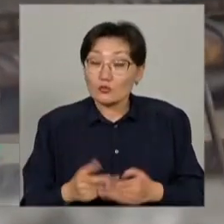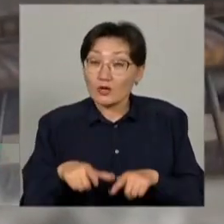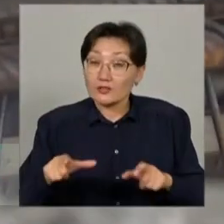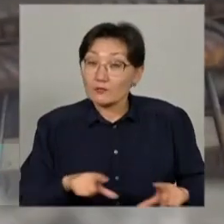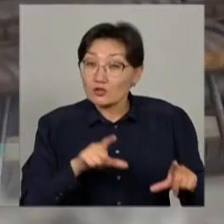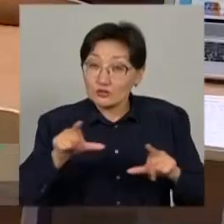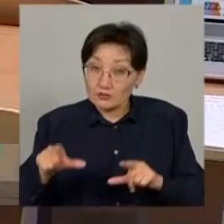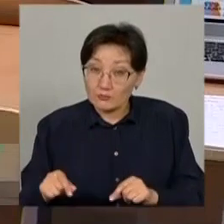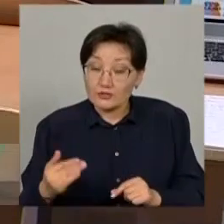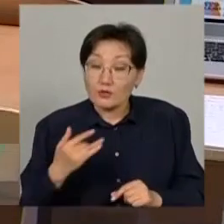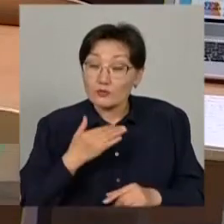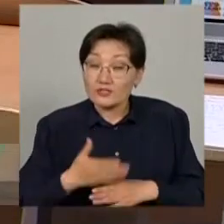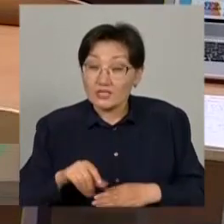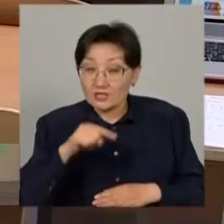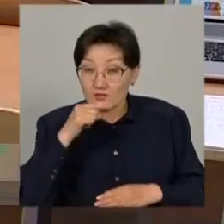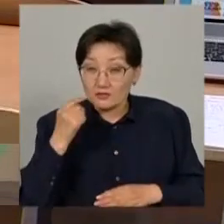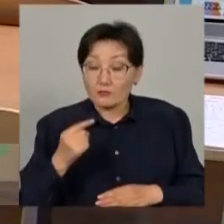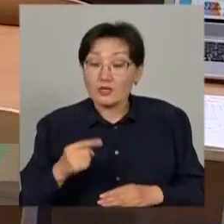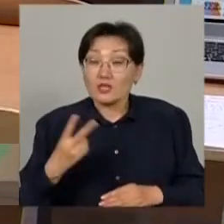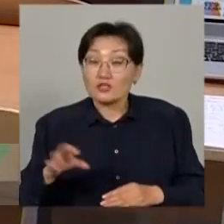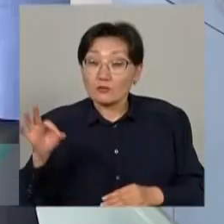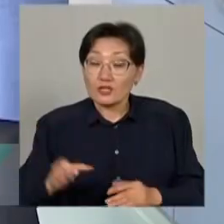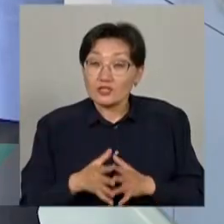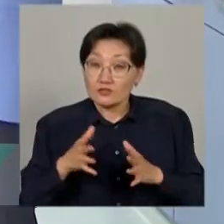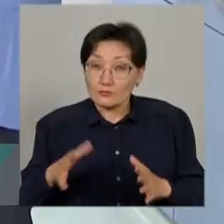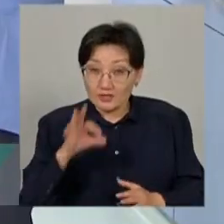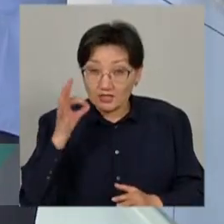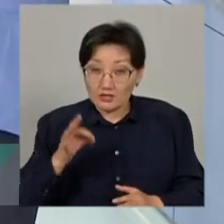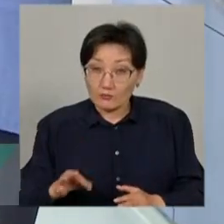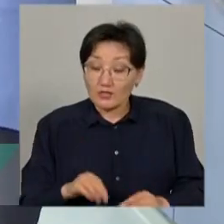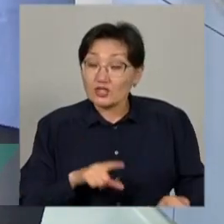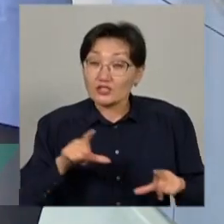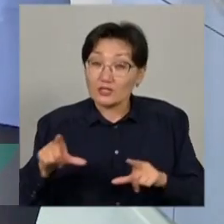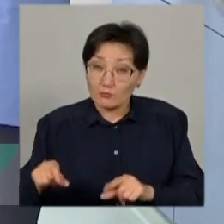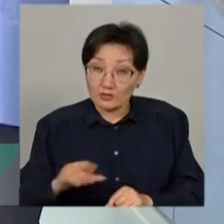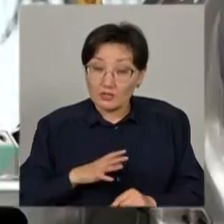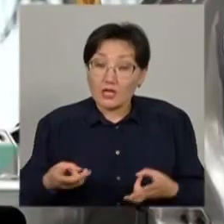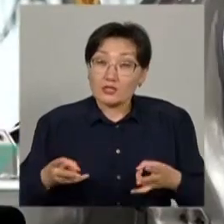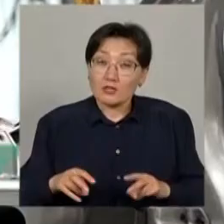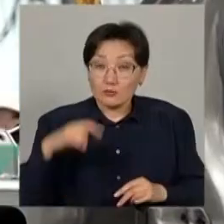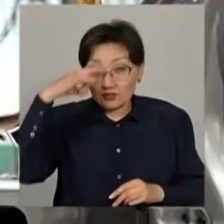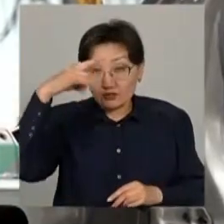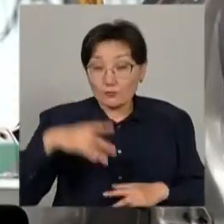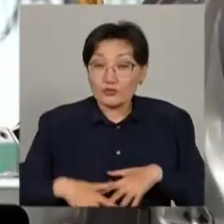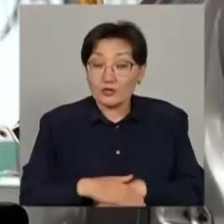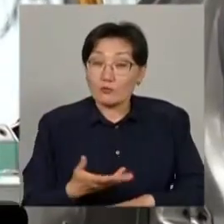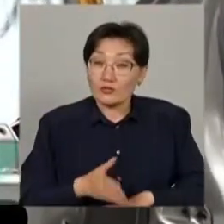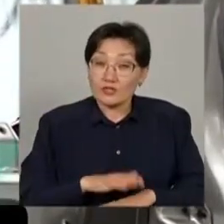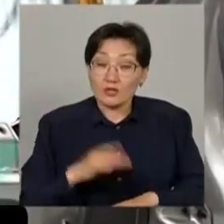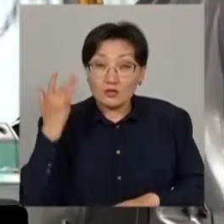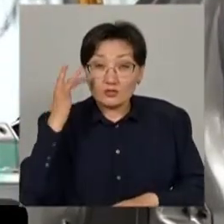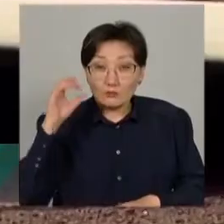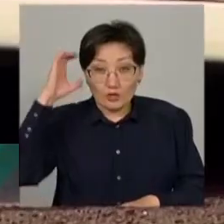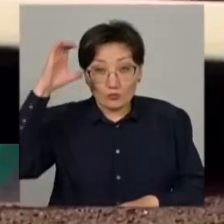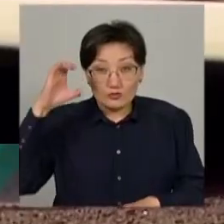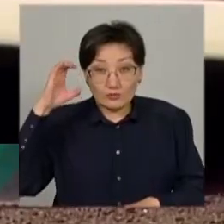сыртқа кетіпті. Олардың дені Ресейге, ал 20%-дан астамы Германияға қоныс аударған. Қалған қазақстандықтар Польша, АҚШ,